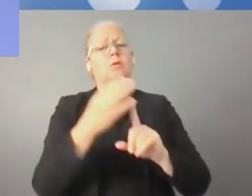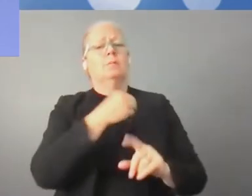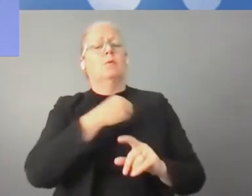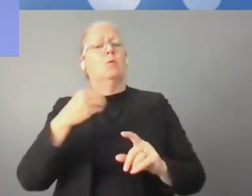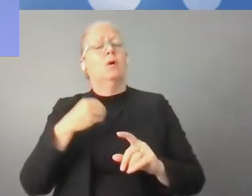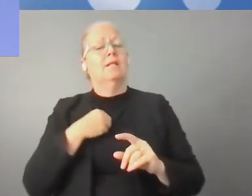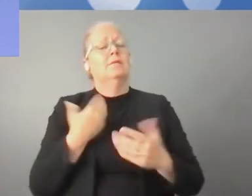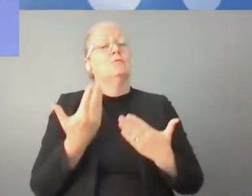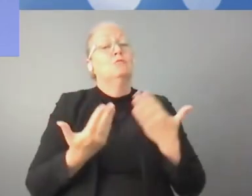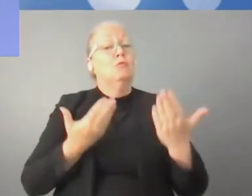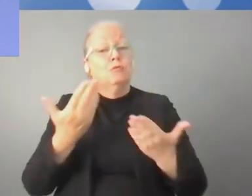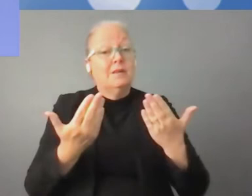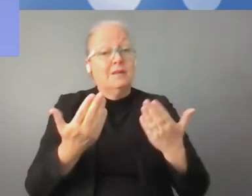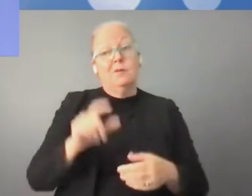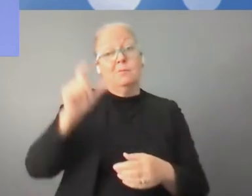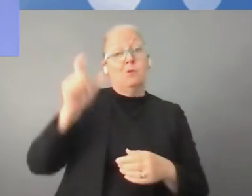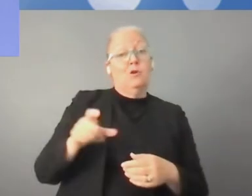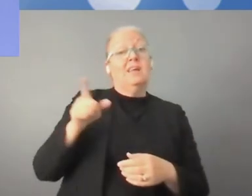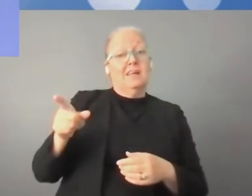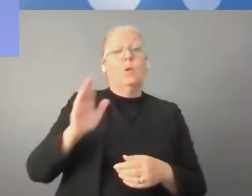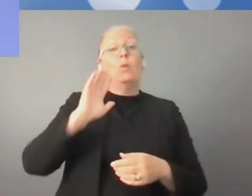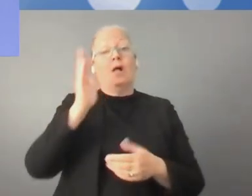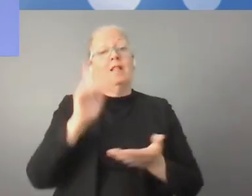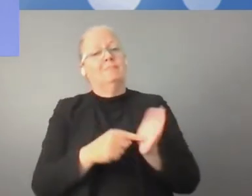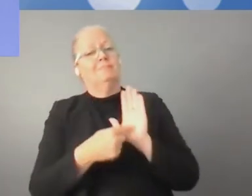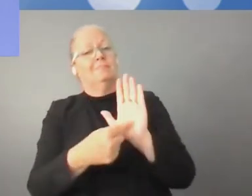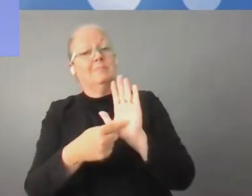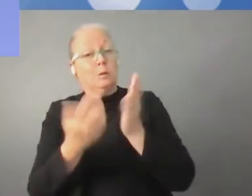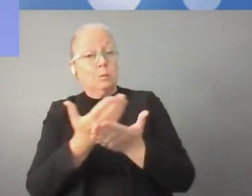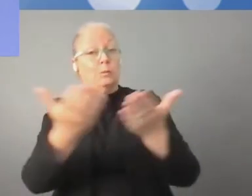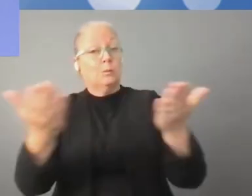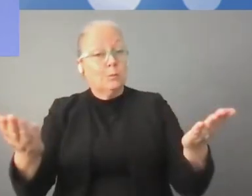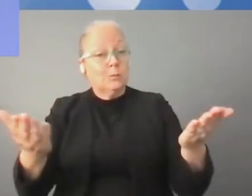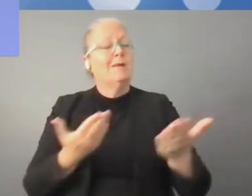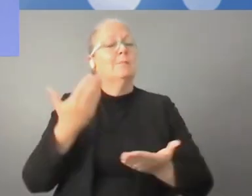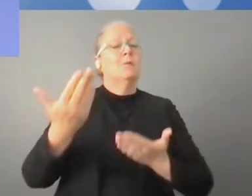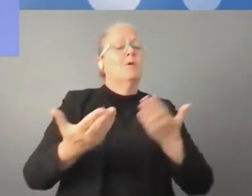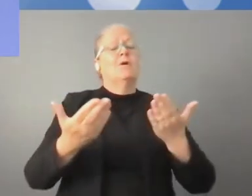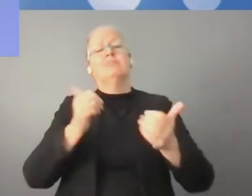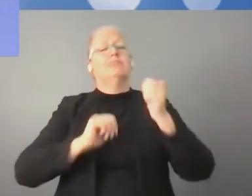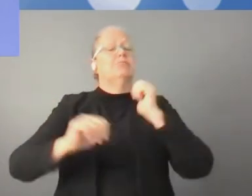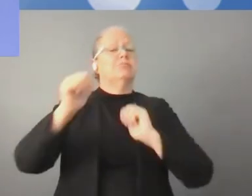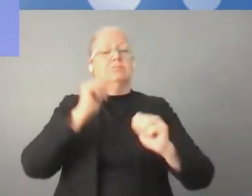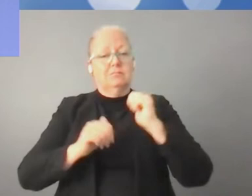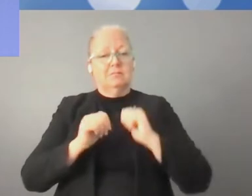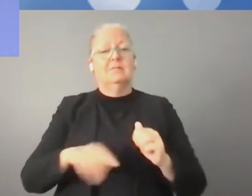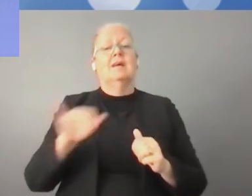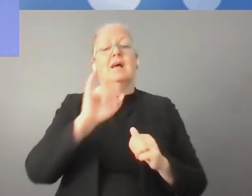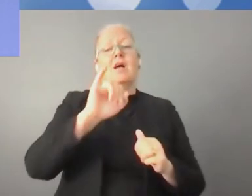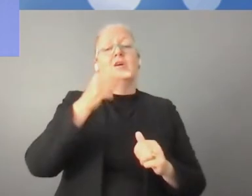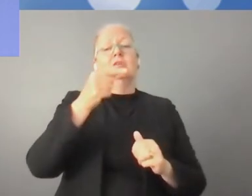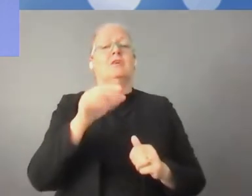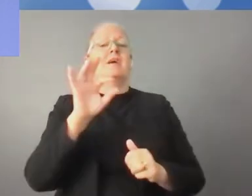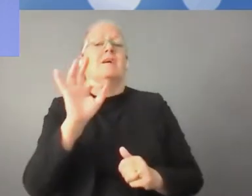الرسمي للافتتاح، ولكن لدينا لكم شيئا خاصا. بعد لحظة